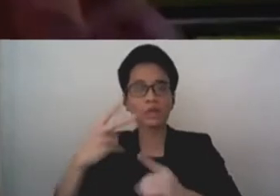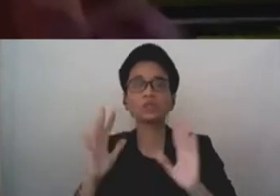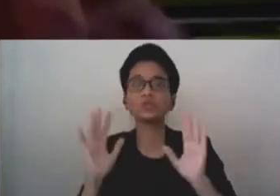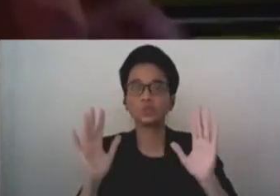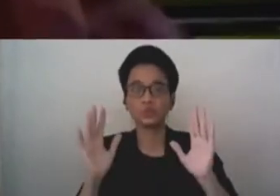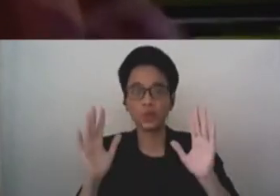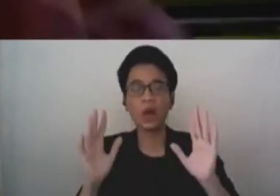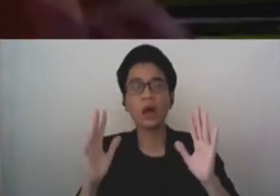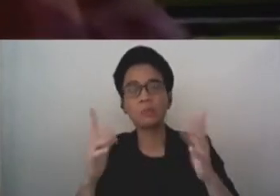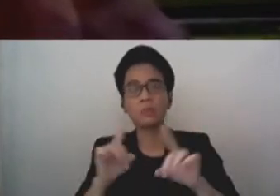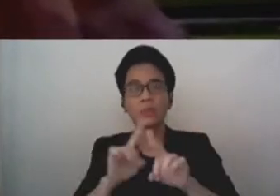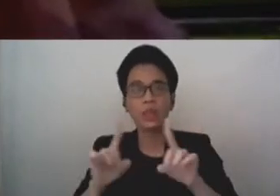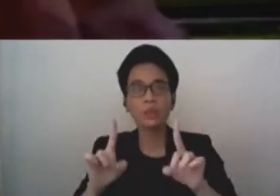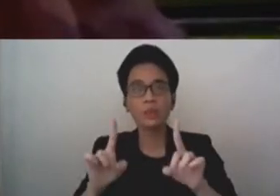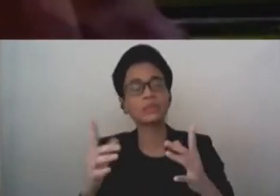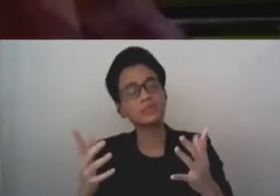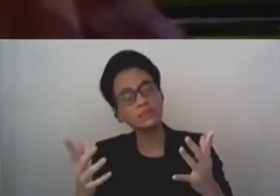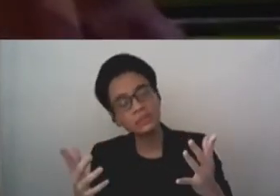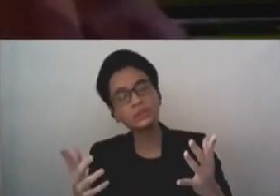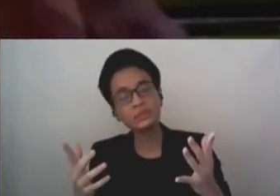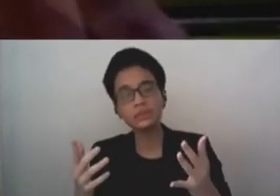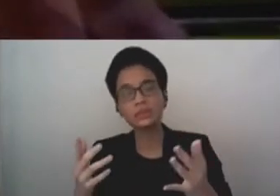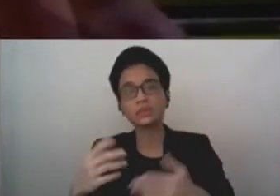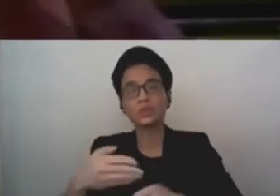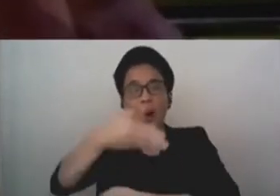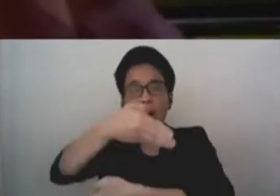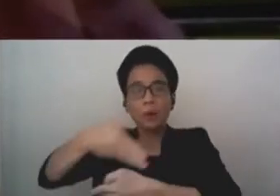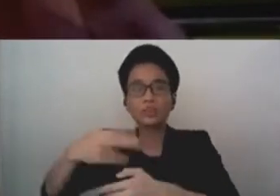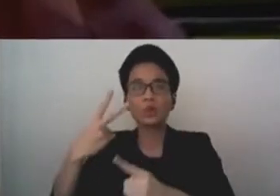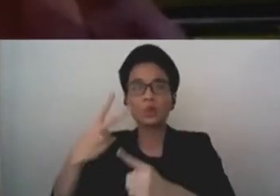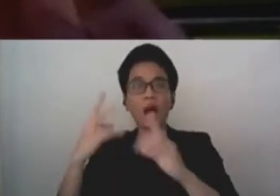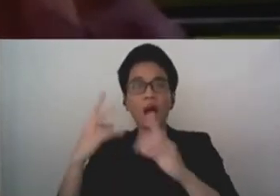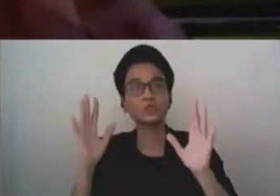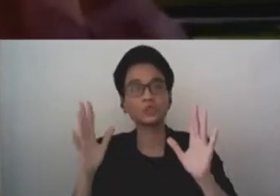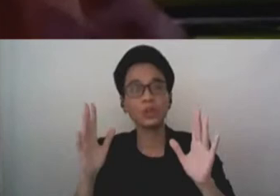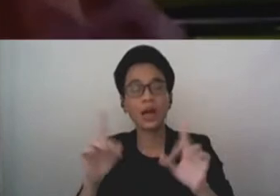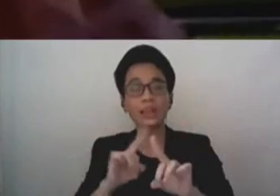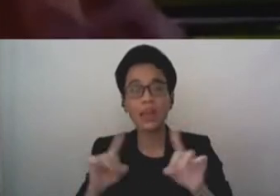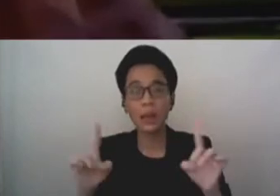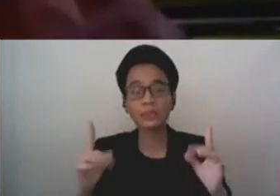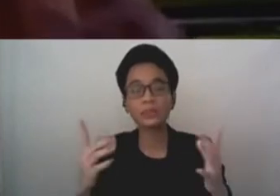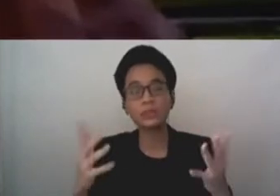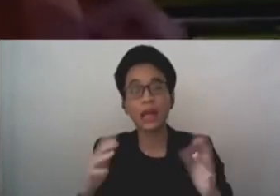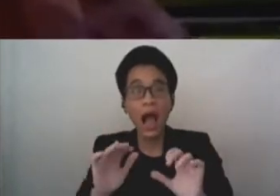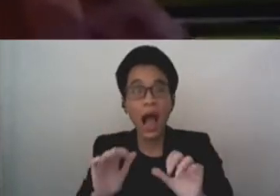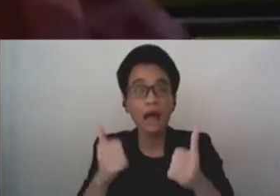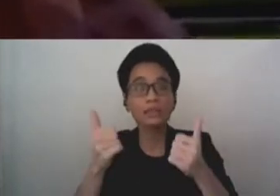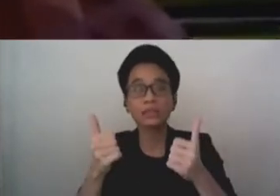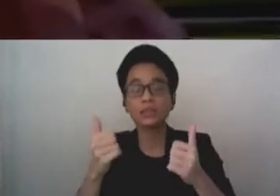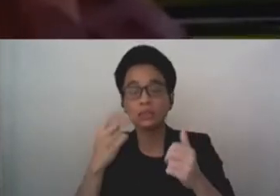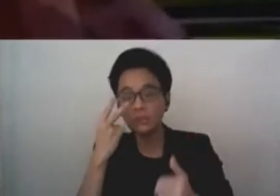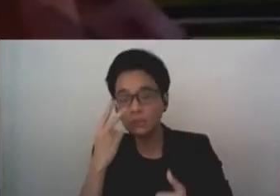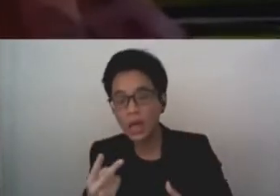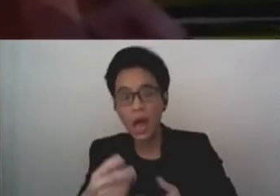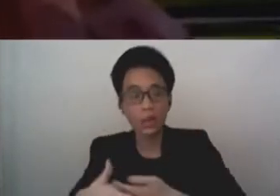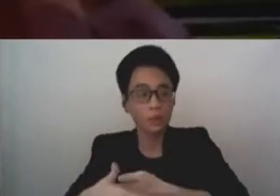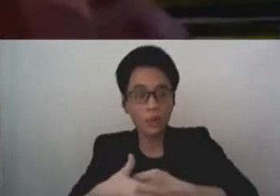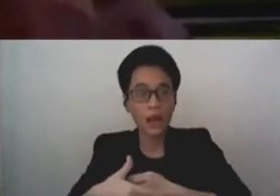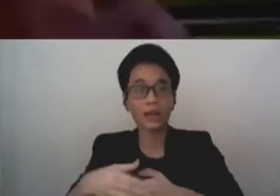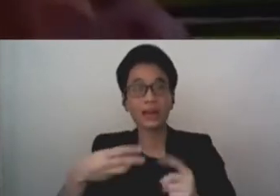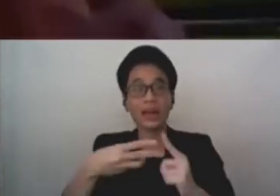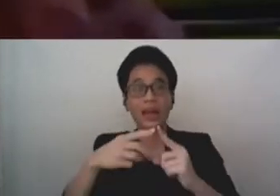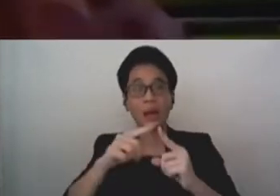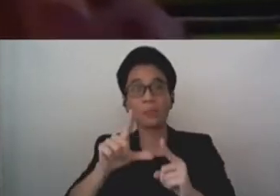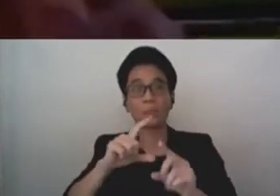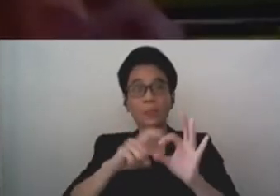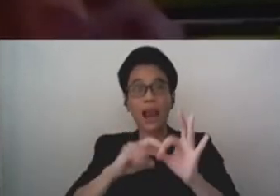ternyata qadarullah Allah menentukan bahwa hasil operasinya tetap Balqis mengalami